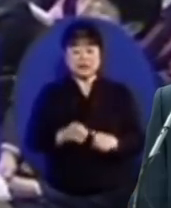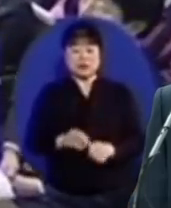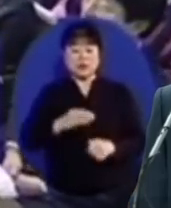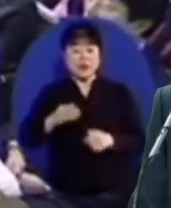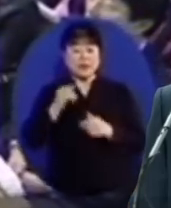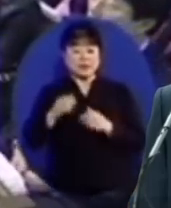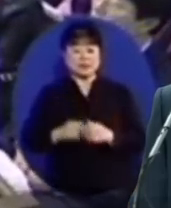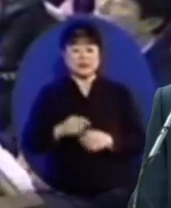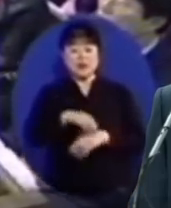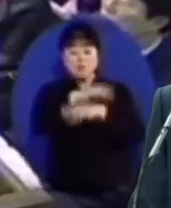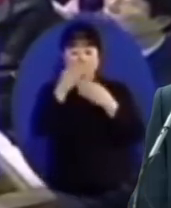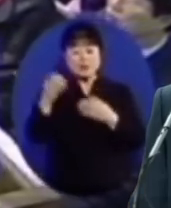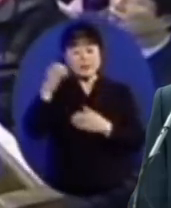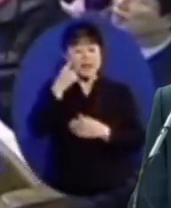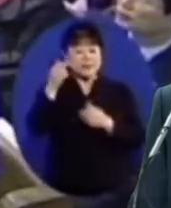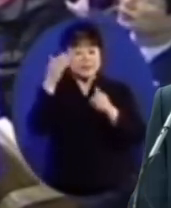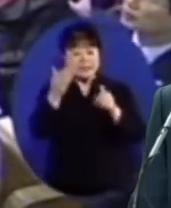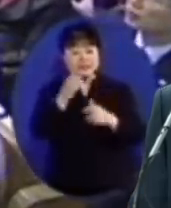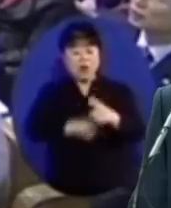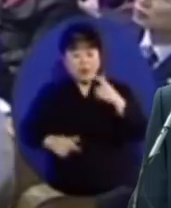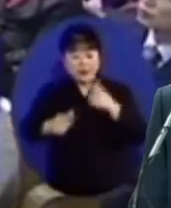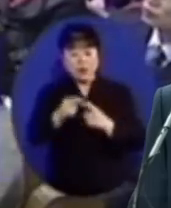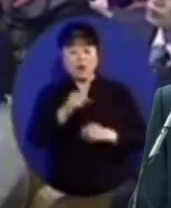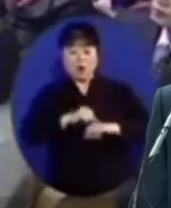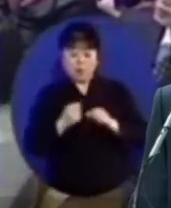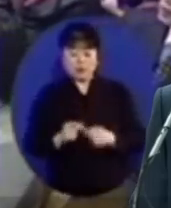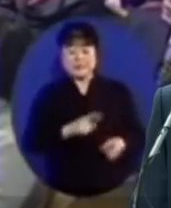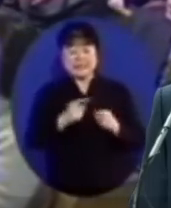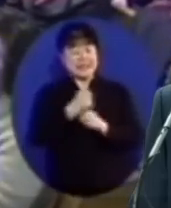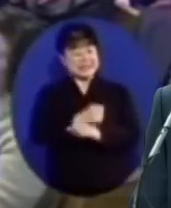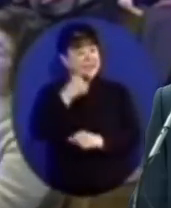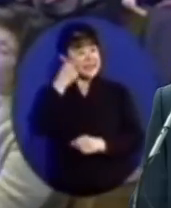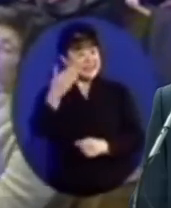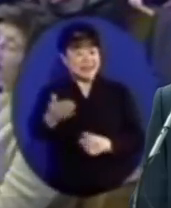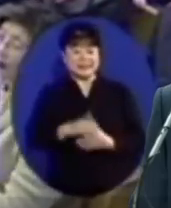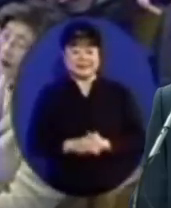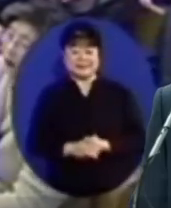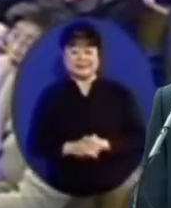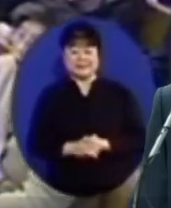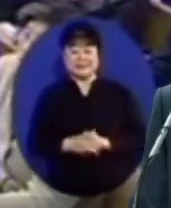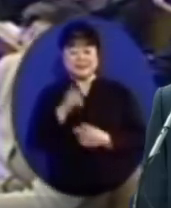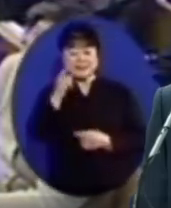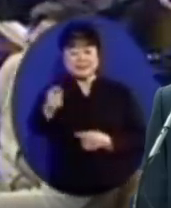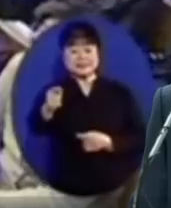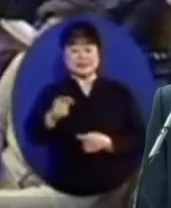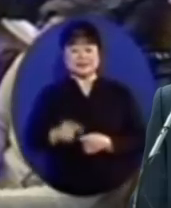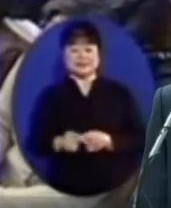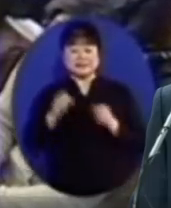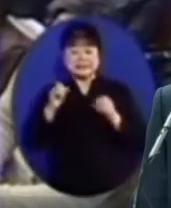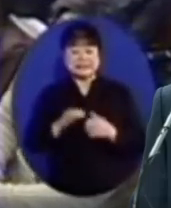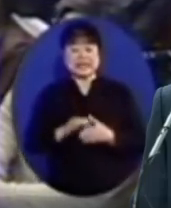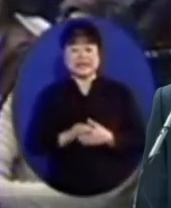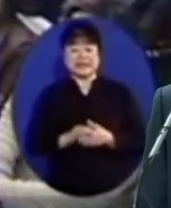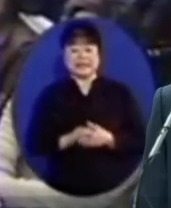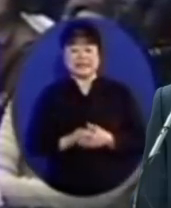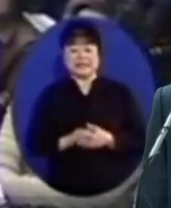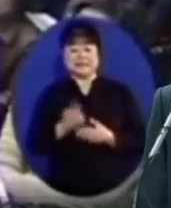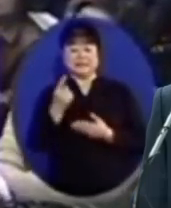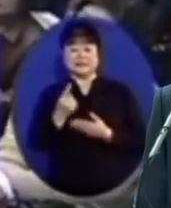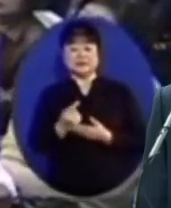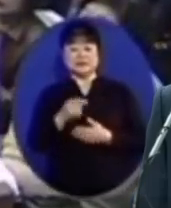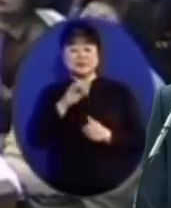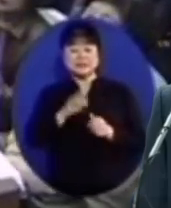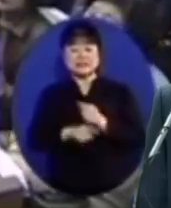공경하였거든 하물며 모든 영의 아버지께 더욱 복종하며 살려하지 않겠느냐. 그들은 잠시 자기의 뜻대로 우리를